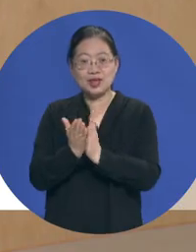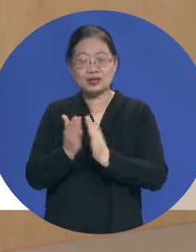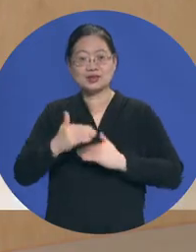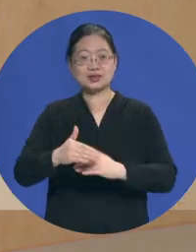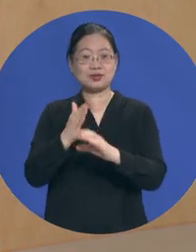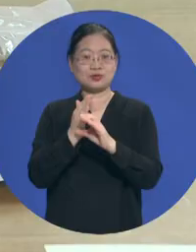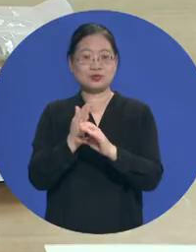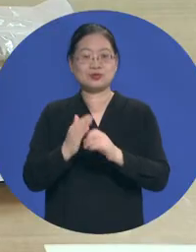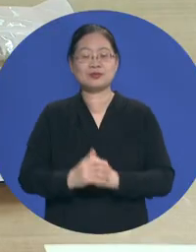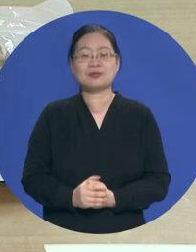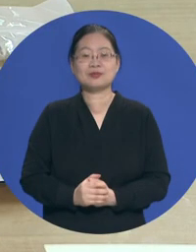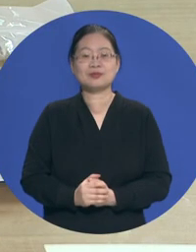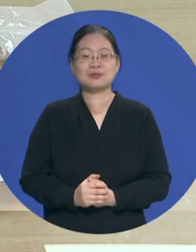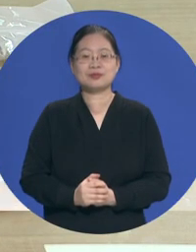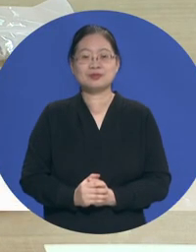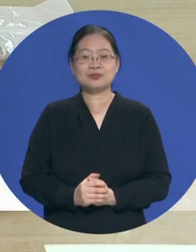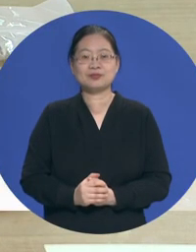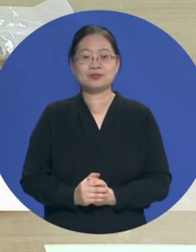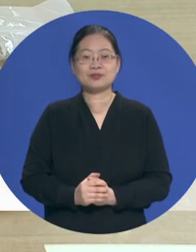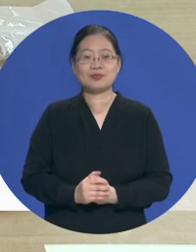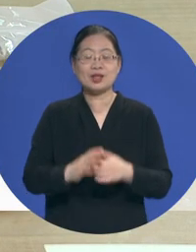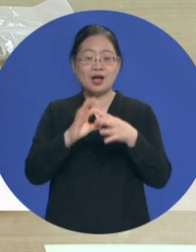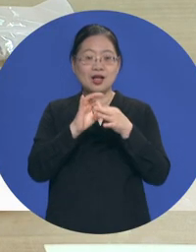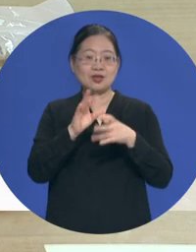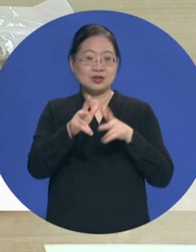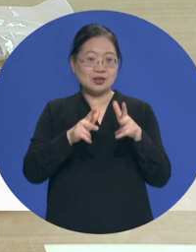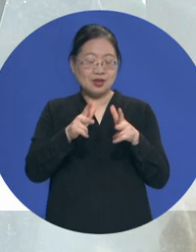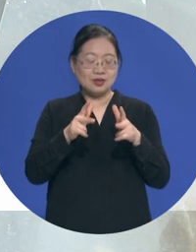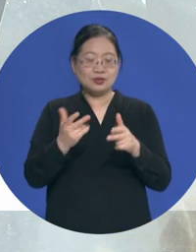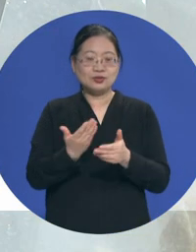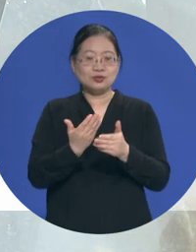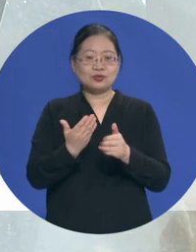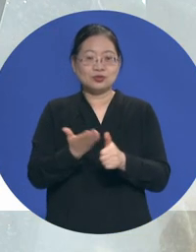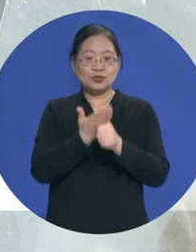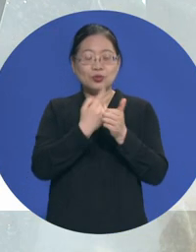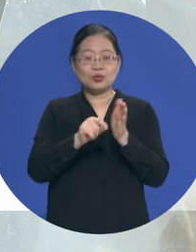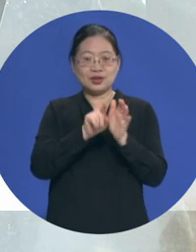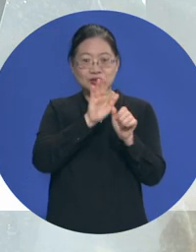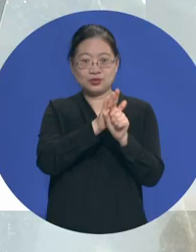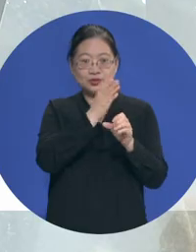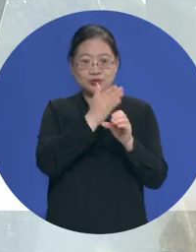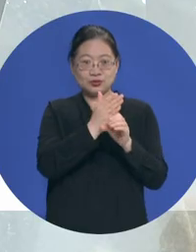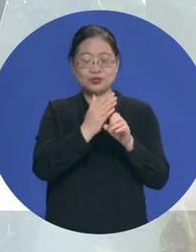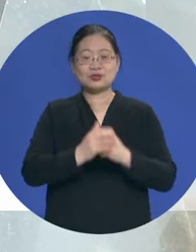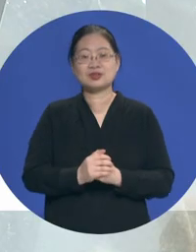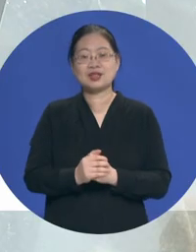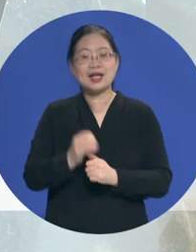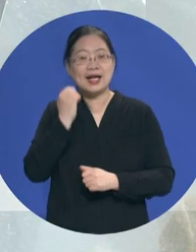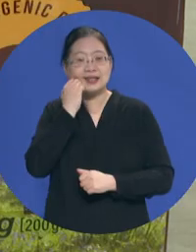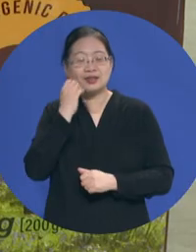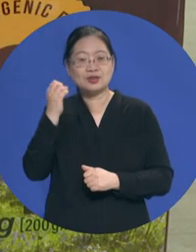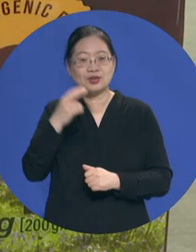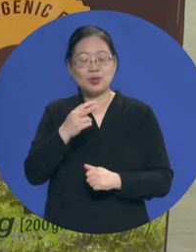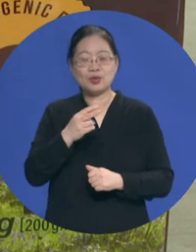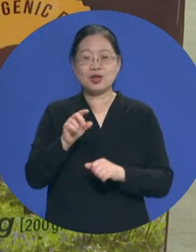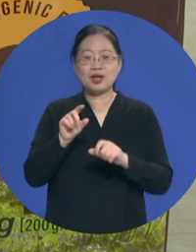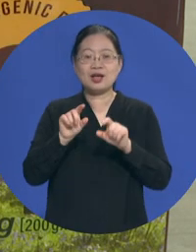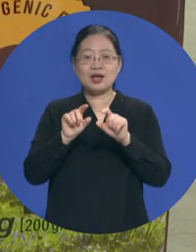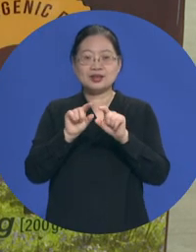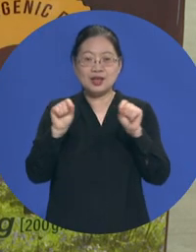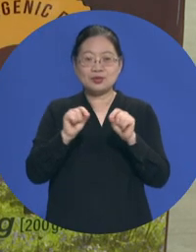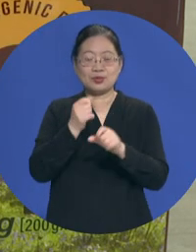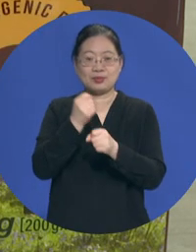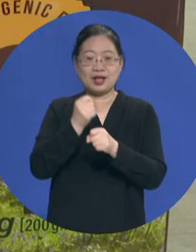진행하고 있습니다 반려동물 관련 선용 육성을 위한 지원도 하고 있습니다 반려동물의 간식과 사료를 제조해